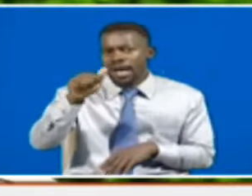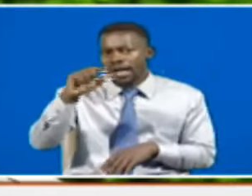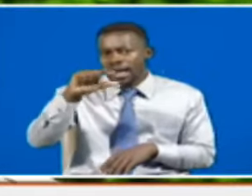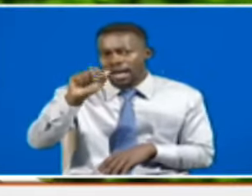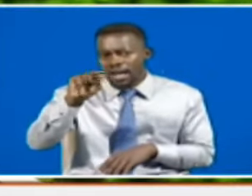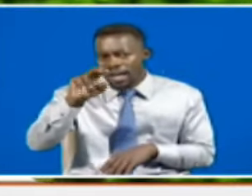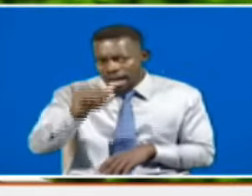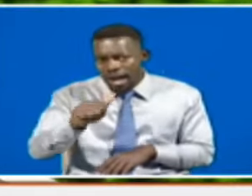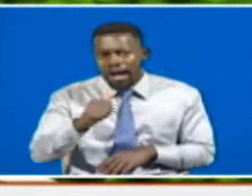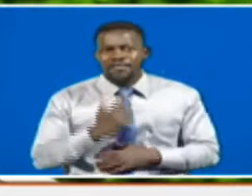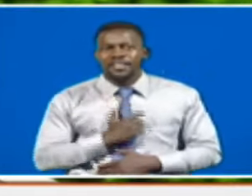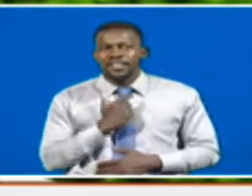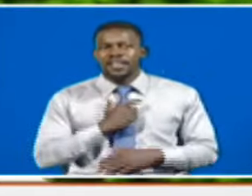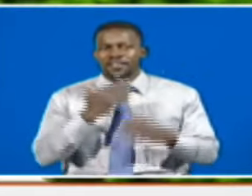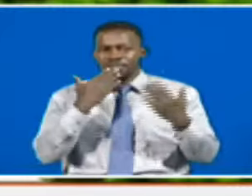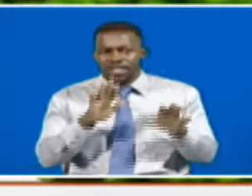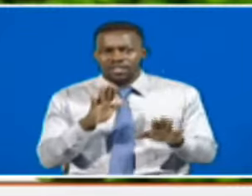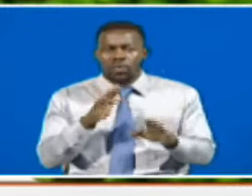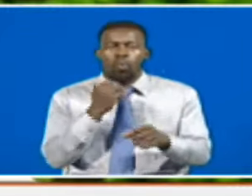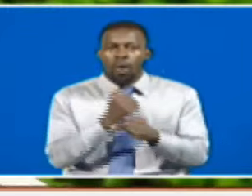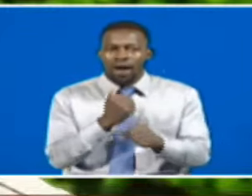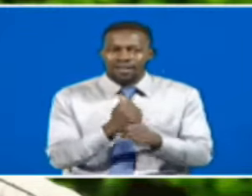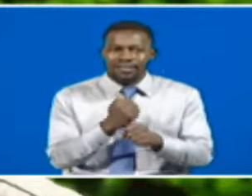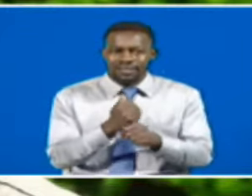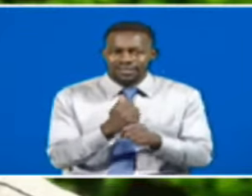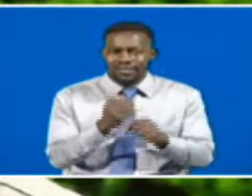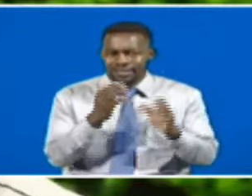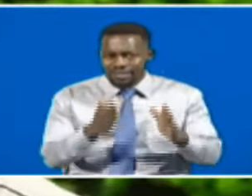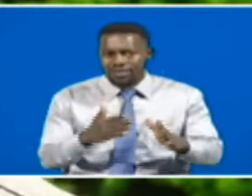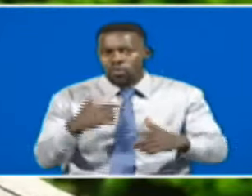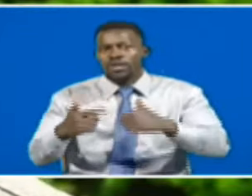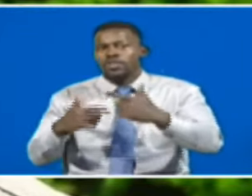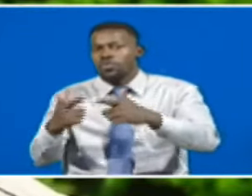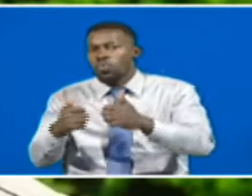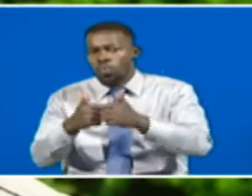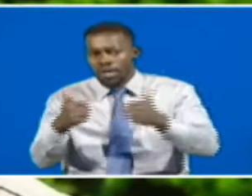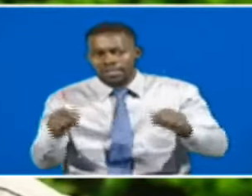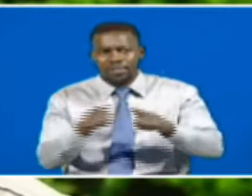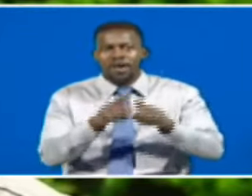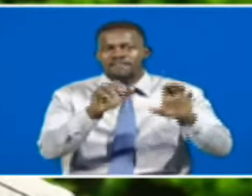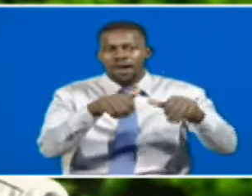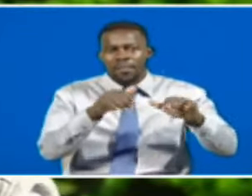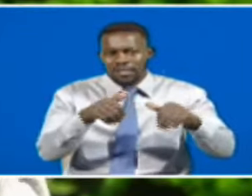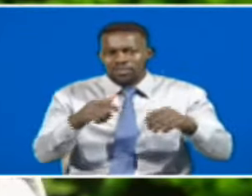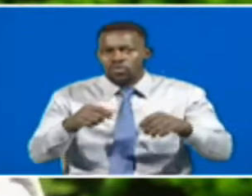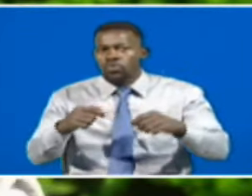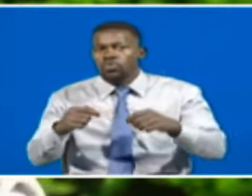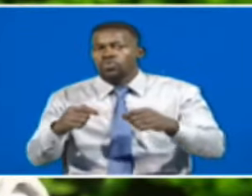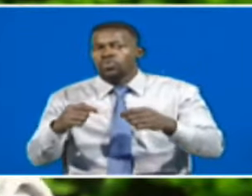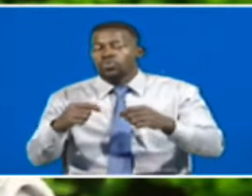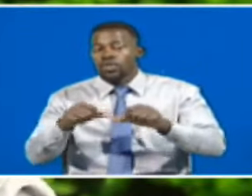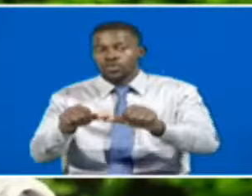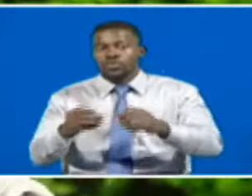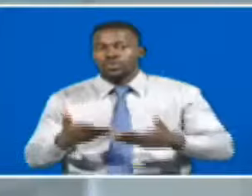kwamba wafanyikazi wako kazini na wakulima wanaendelea kuchukua fertilizer.